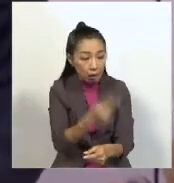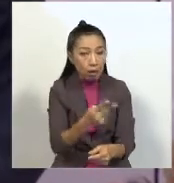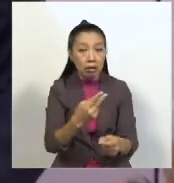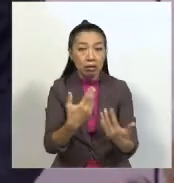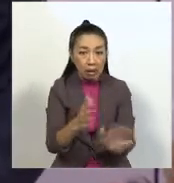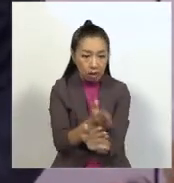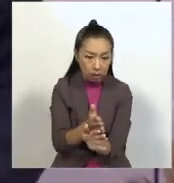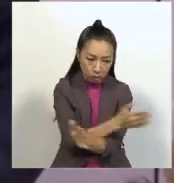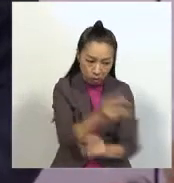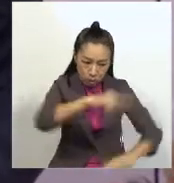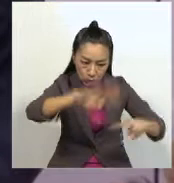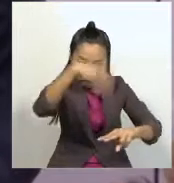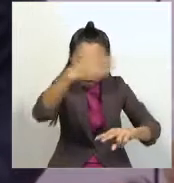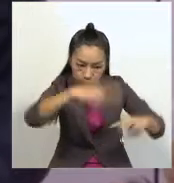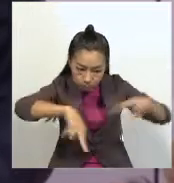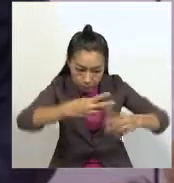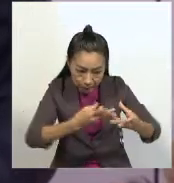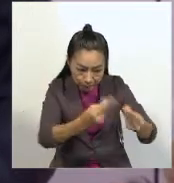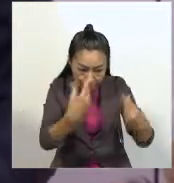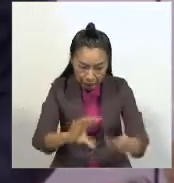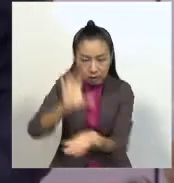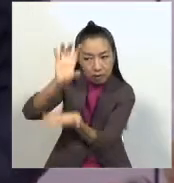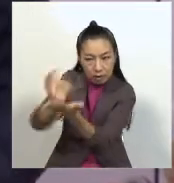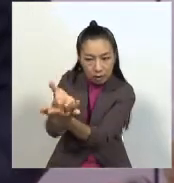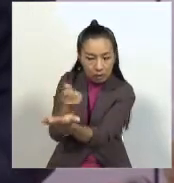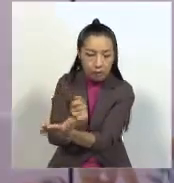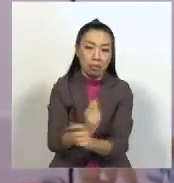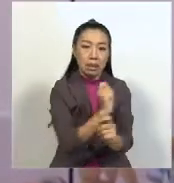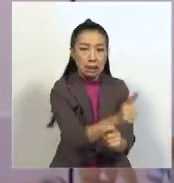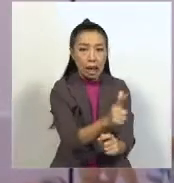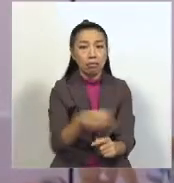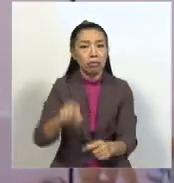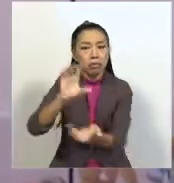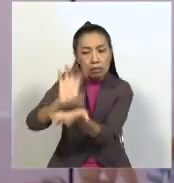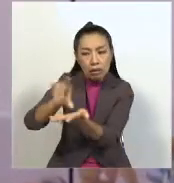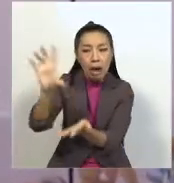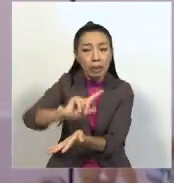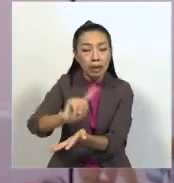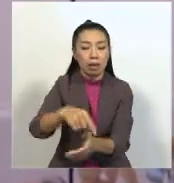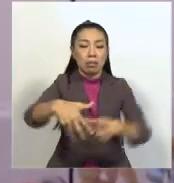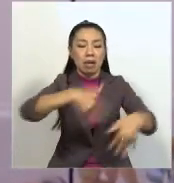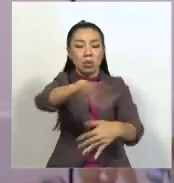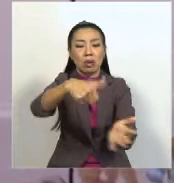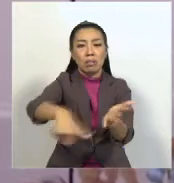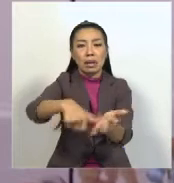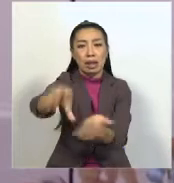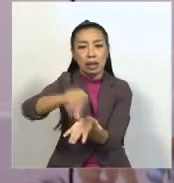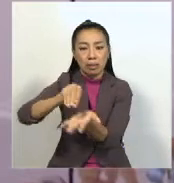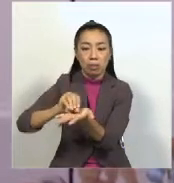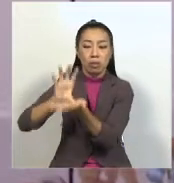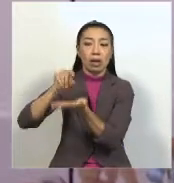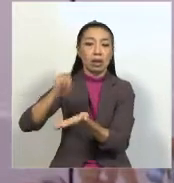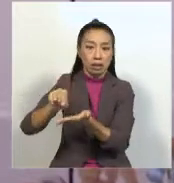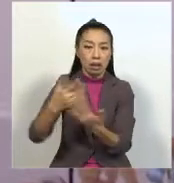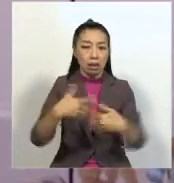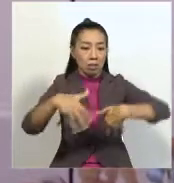มีการตรวจสอบให้รัดกุมก่อนที่จะอนุมัติโครงการเรามาใช้เงินตรงนี้เพราะมันเงินของภาษีนี่แหละคือประเทศไทยที่อื่นเขาไม่ทำแบบนี้นะเขาไม่จากกันมากข